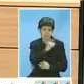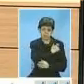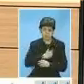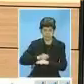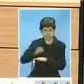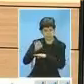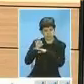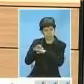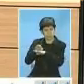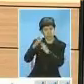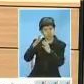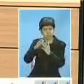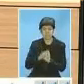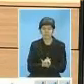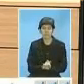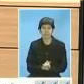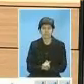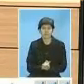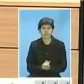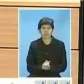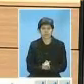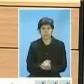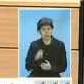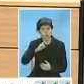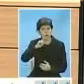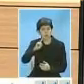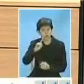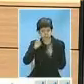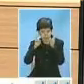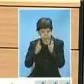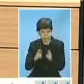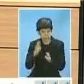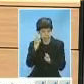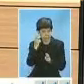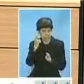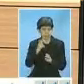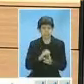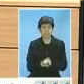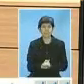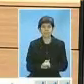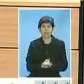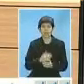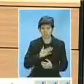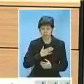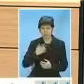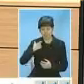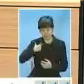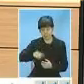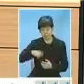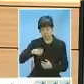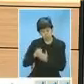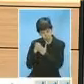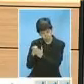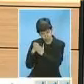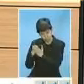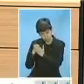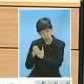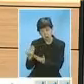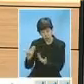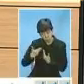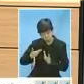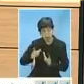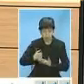เจ้าอยู่หัวถูกฟ้อง3คดีผมเป็นทนายความให้เขาจากการร้อง